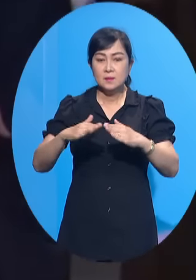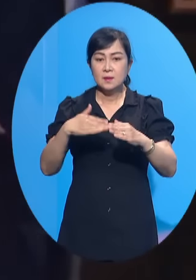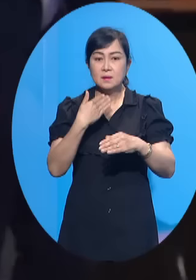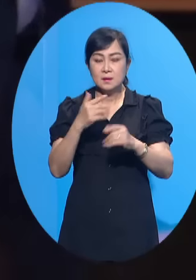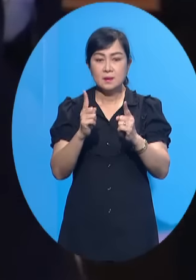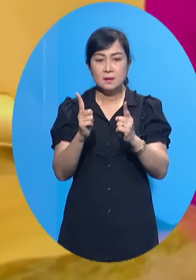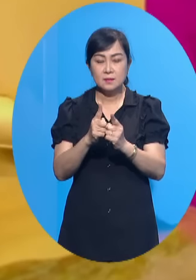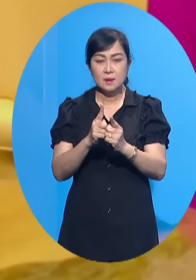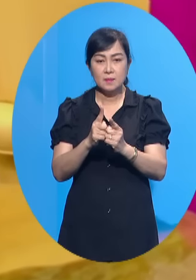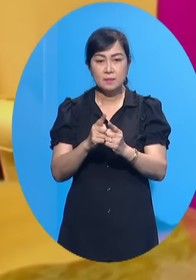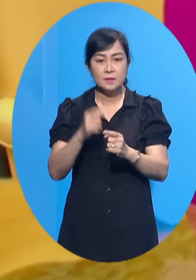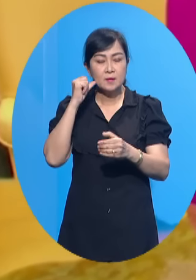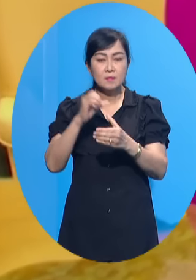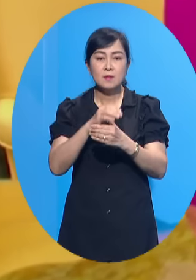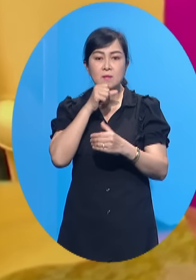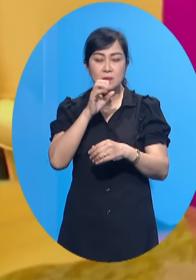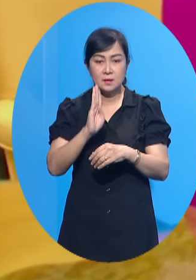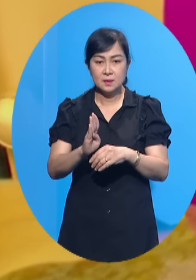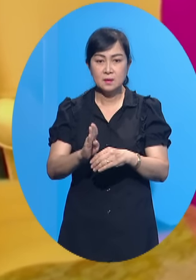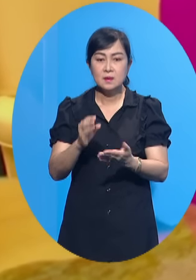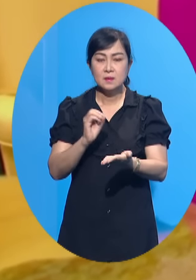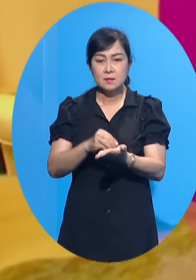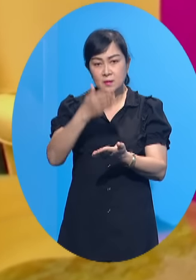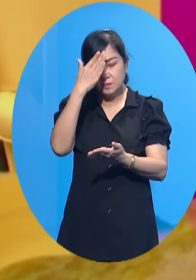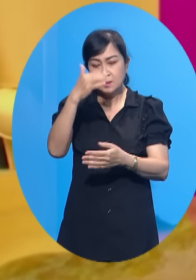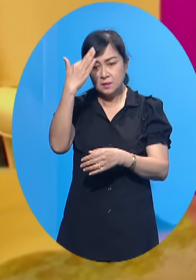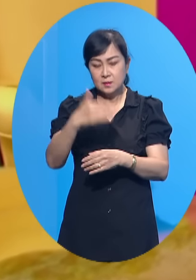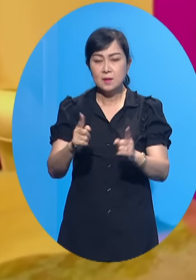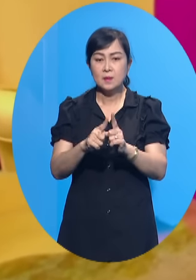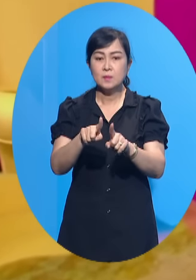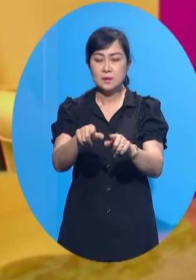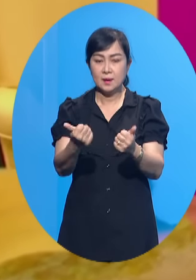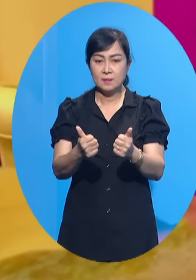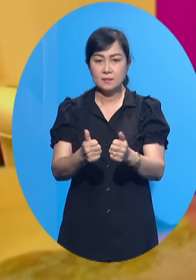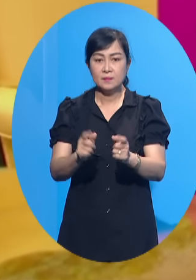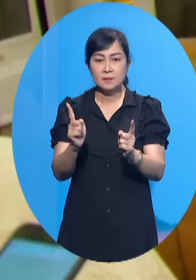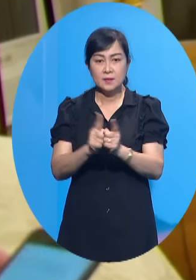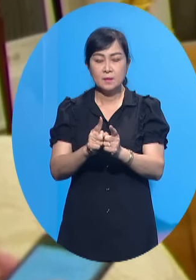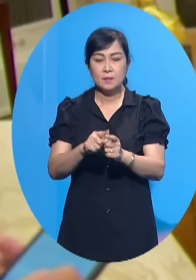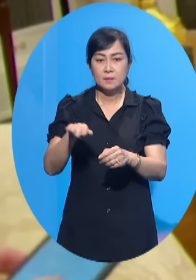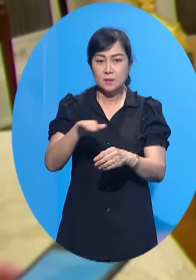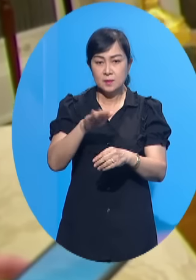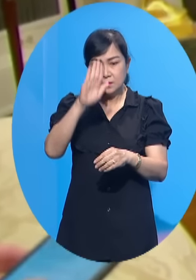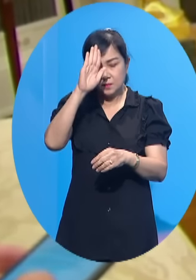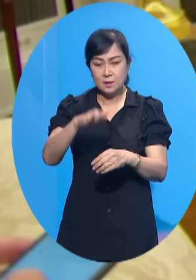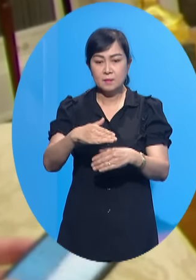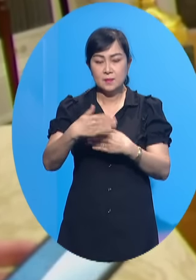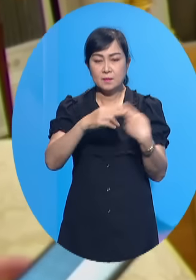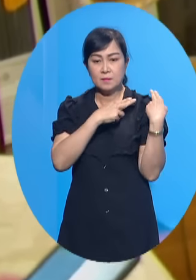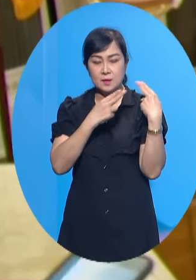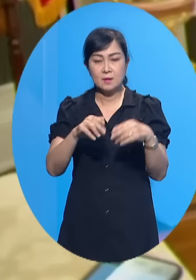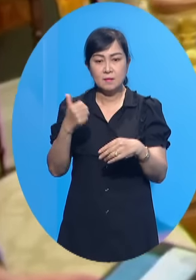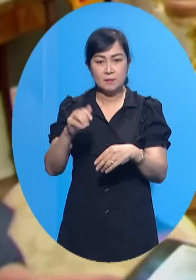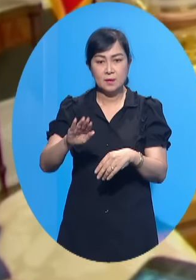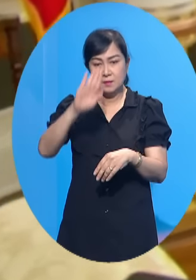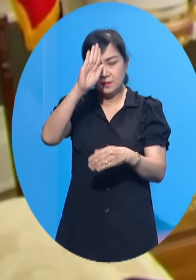gặp đệ nhất phu nhân J biden Nhưng hiện chưa rõ thời điểm diễn ra cuộc gặp cuộc gặp này vốn là thông lệ giữa tổng thống sắp mãn nhiệm và tổng thống